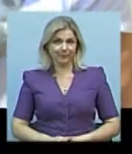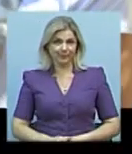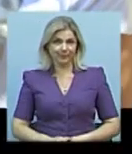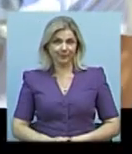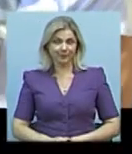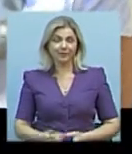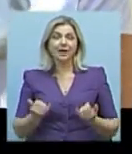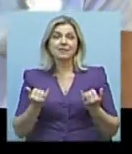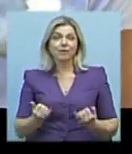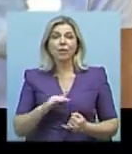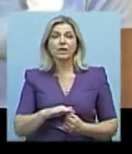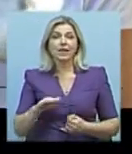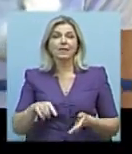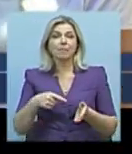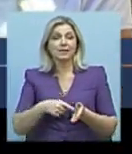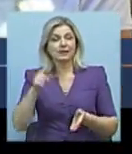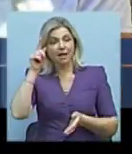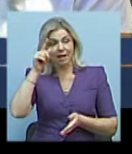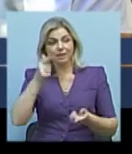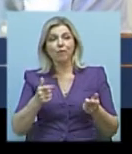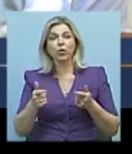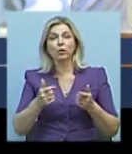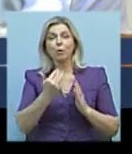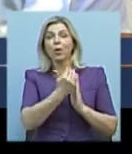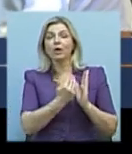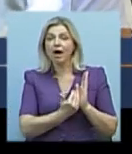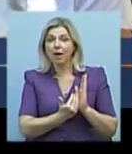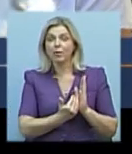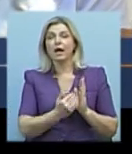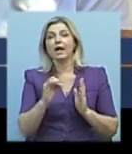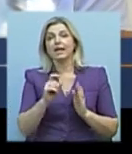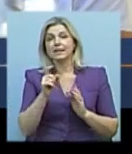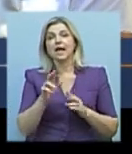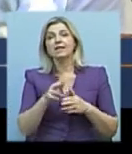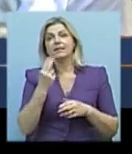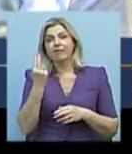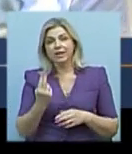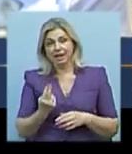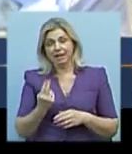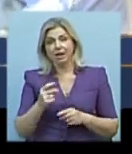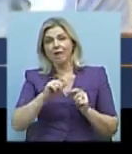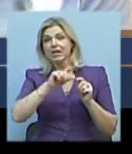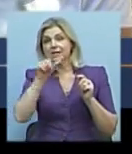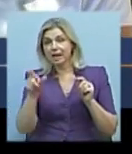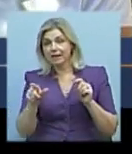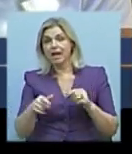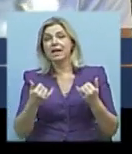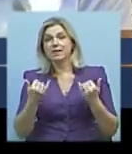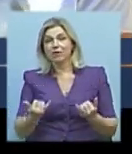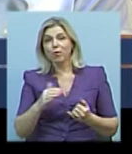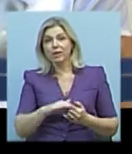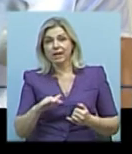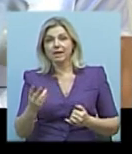Сьогодні дитяче містечко Казка підготувала програму з циклу «Кольори веселки». Сьогодні дітям треба прийти в одязі